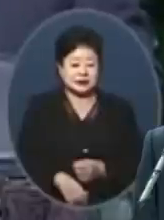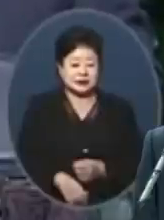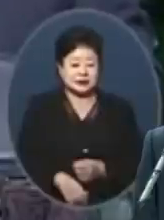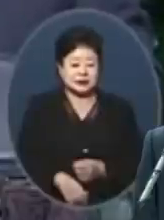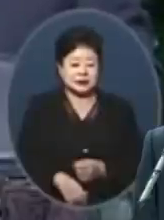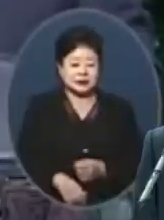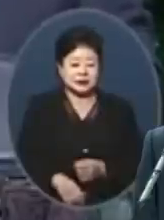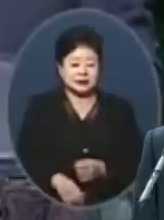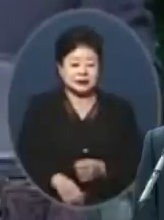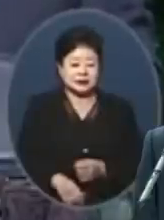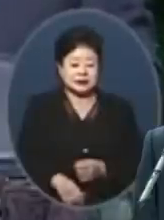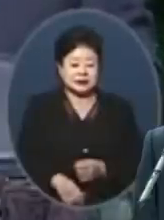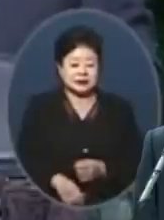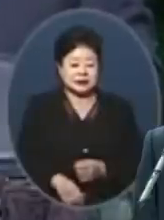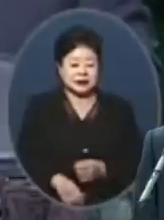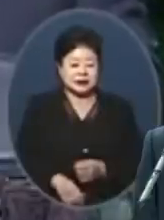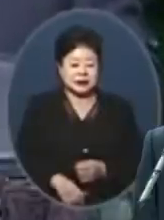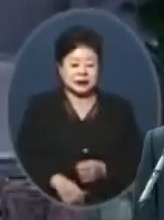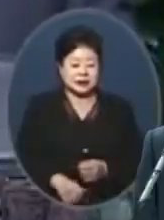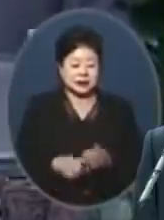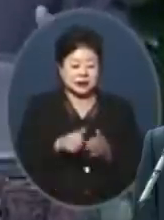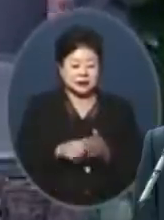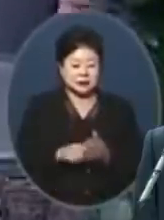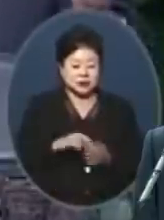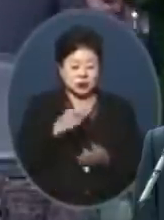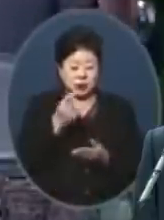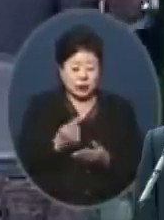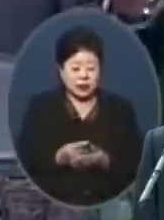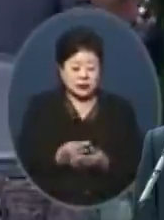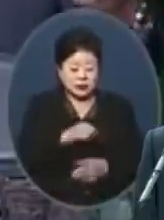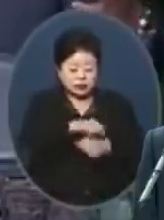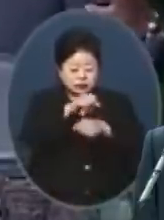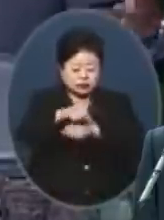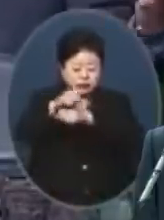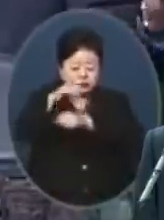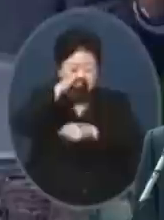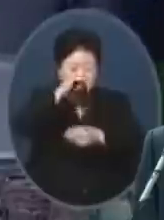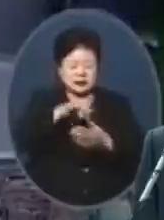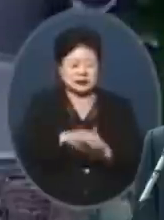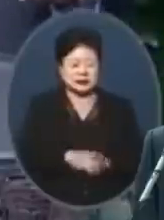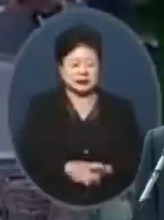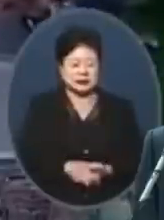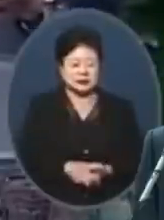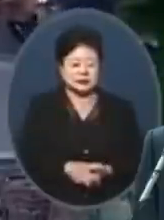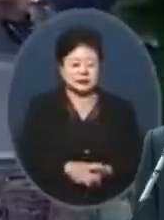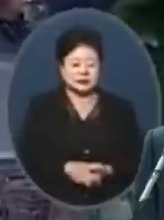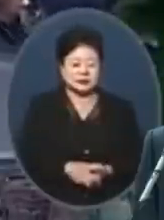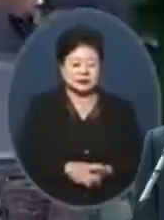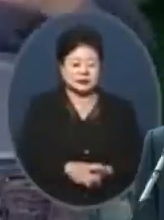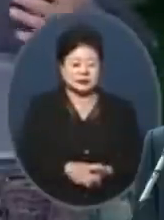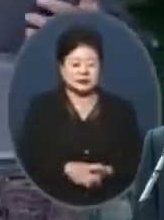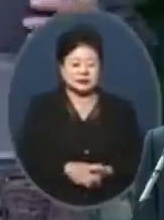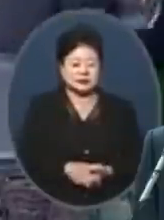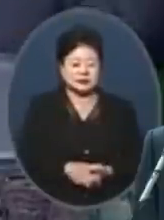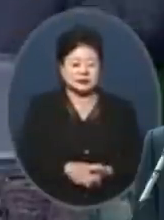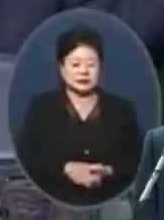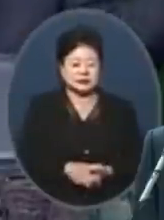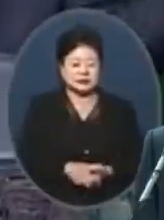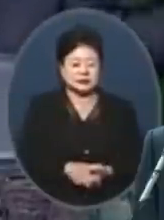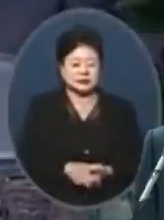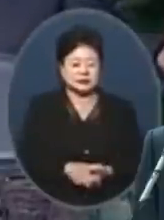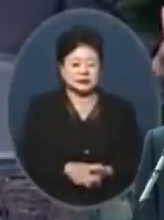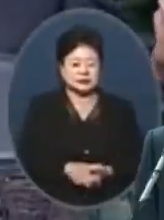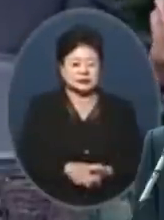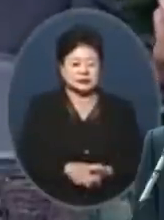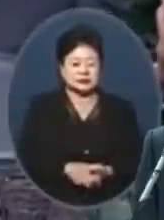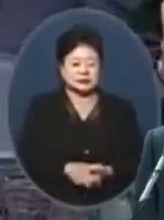돌아와서 산더미처럼 쌓인다고 합니다. Someone told me that parcels that God sent that was returned, there are mountains of